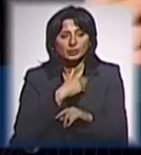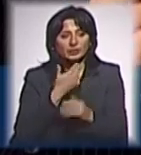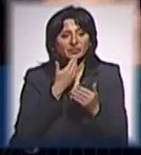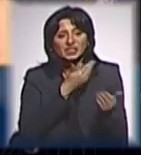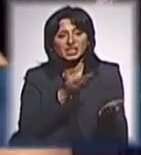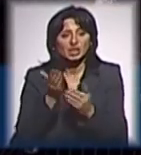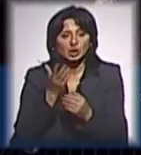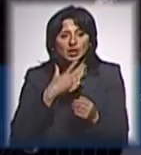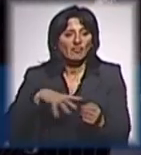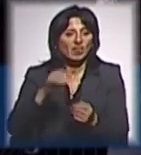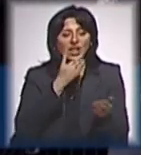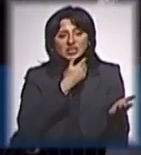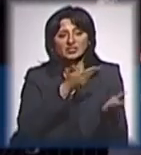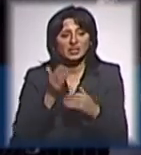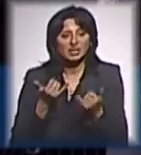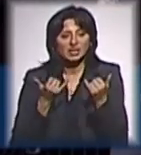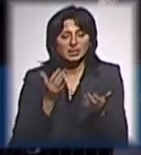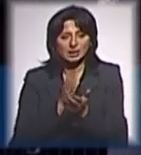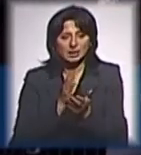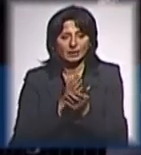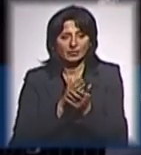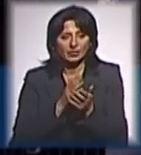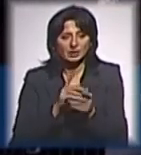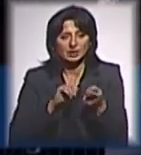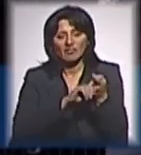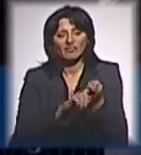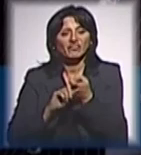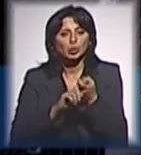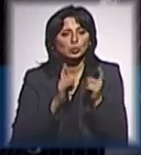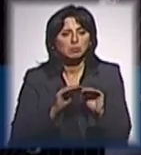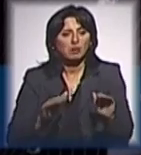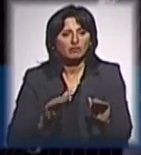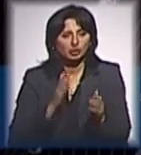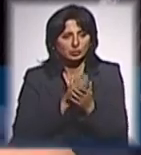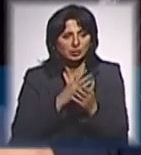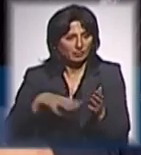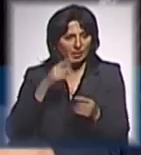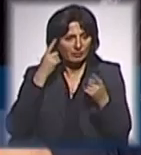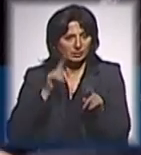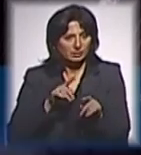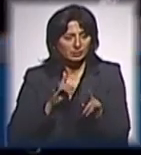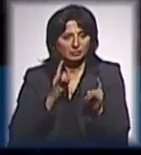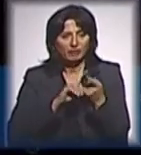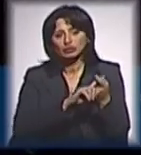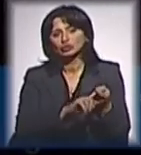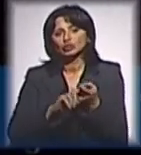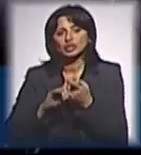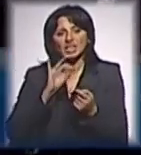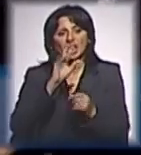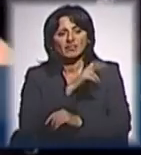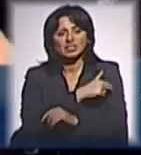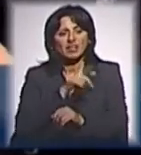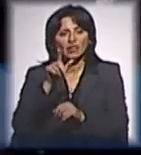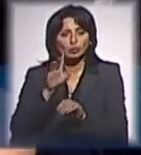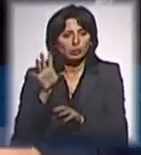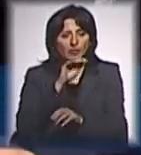ვიკითხო ყველას ვკითხო დღეს არის მოდებული ვირუსი ბავშვებში ყველა ვიცით ხო ანუ იაშვილის